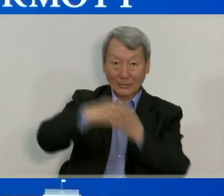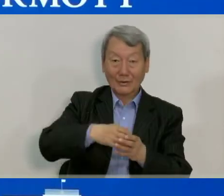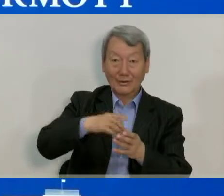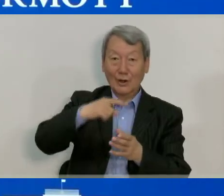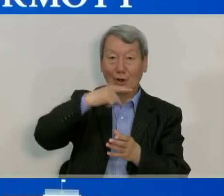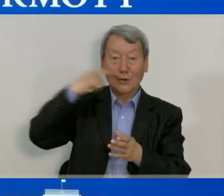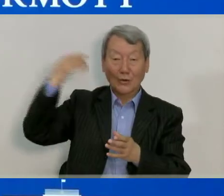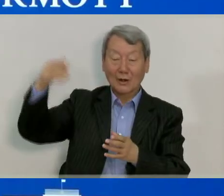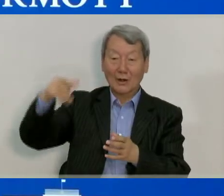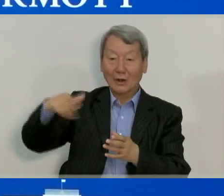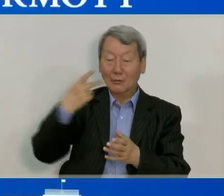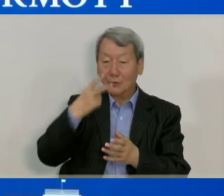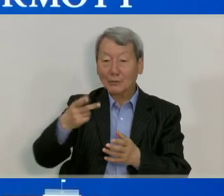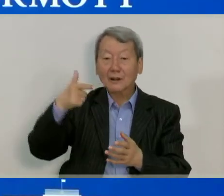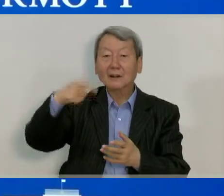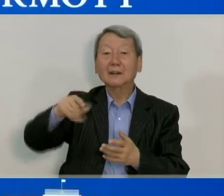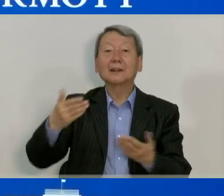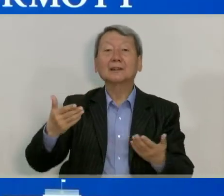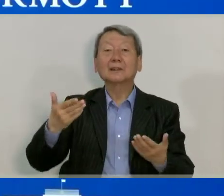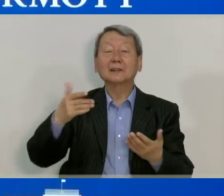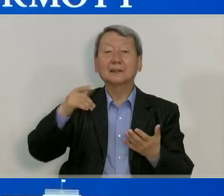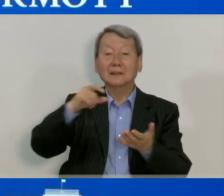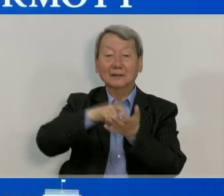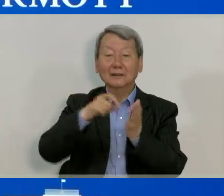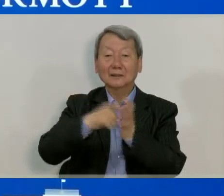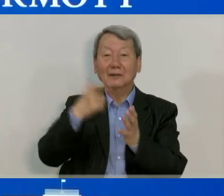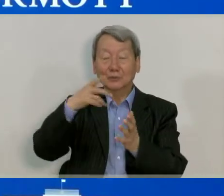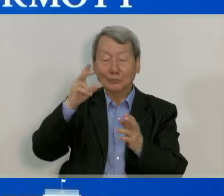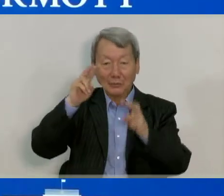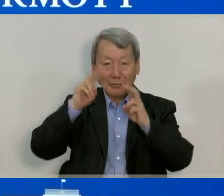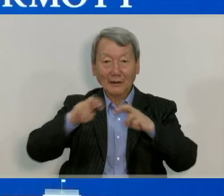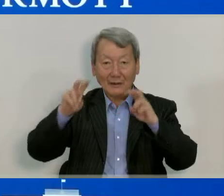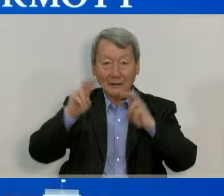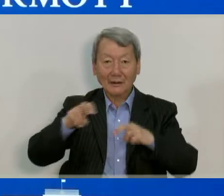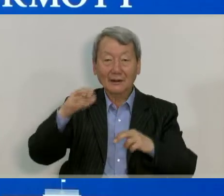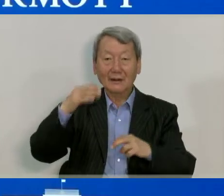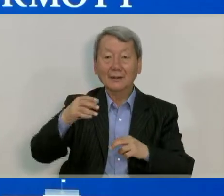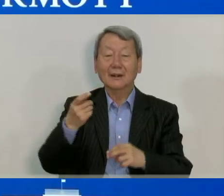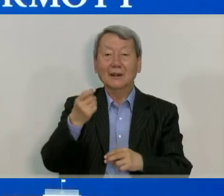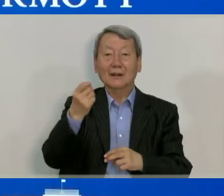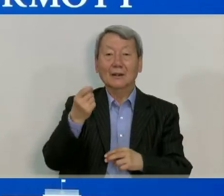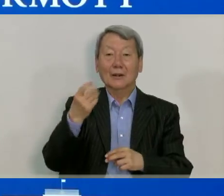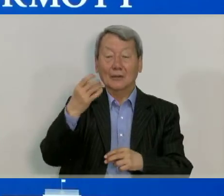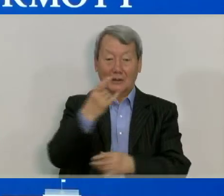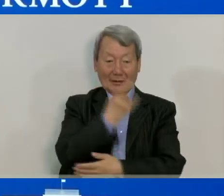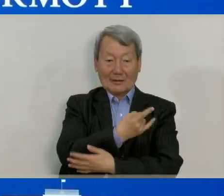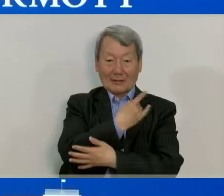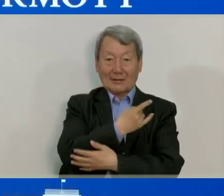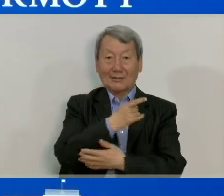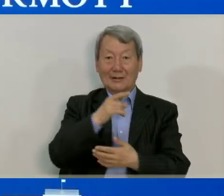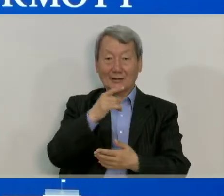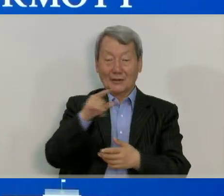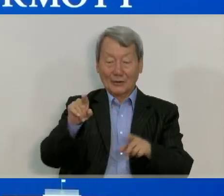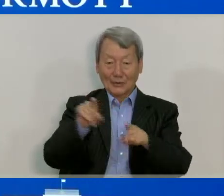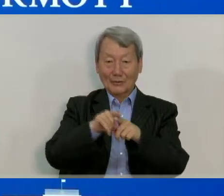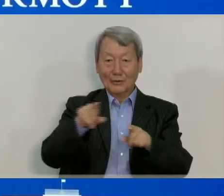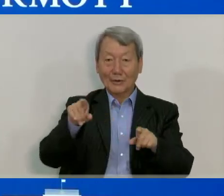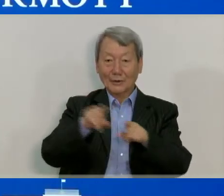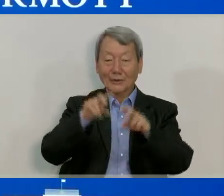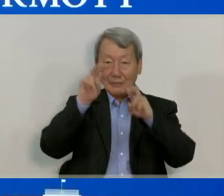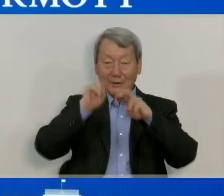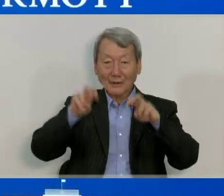Ошол шарттардын жанакында бейкамсыз болуп, жанакында кичинекей баласына дагы өтүп